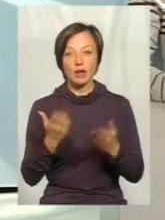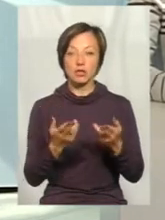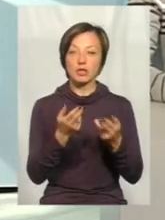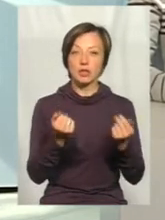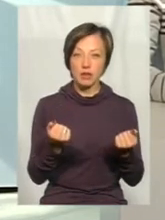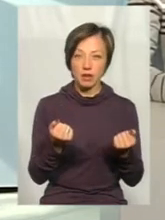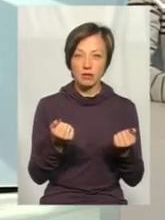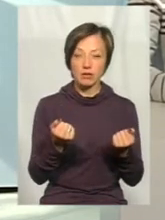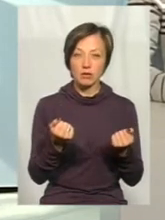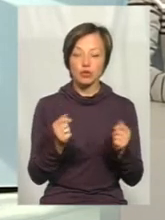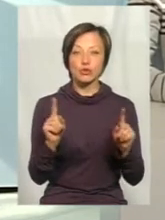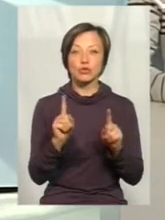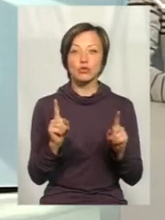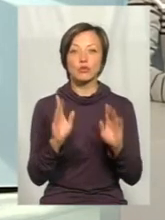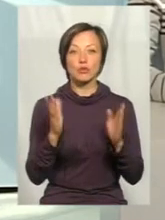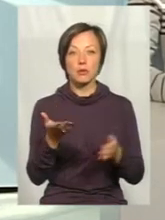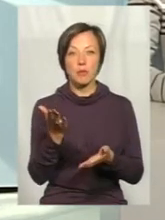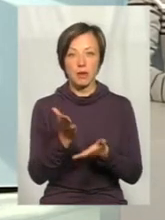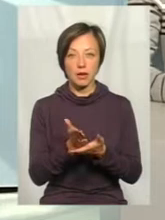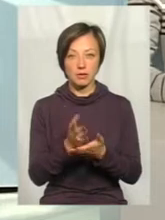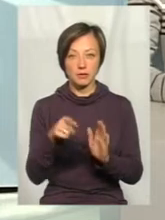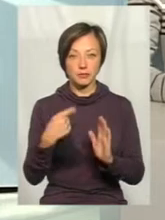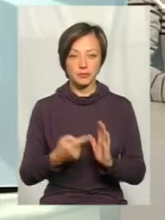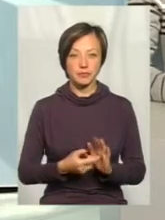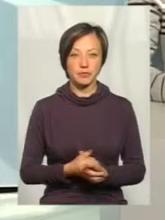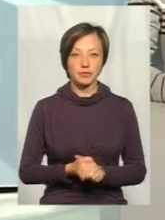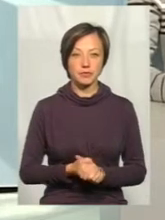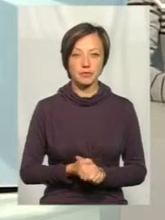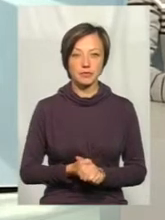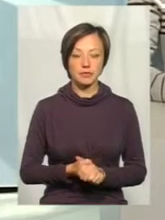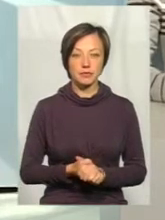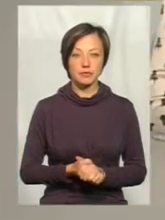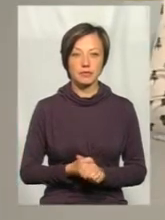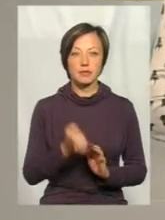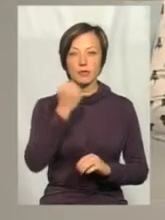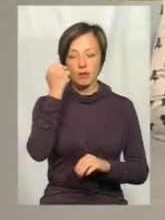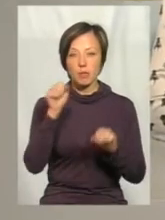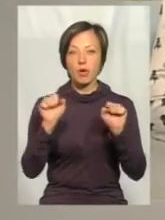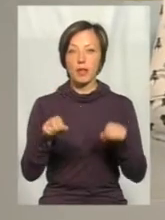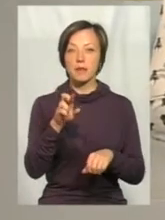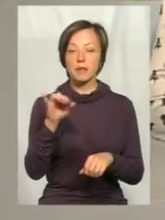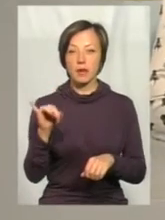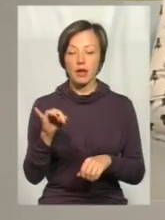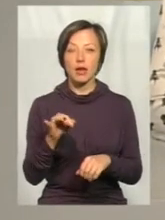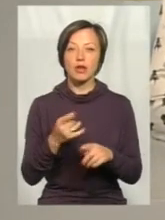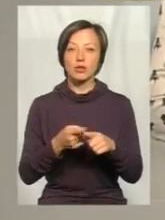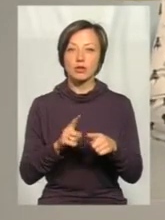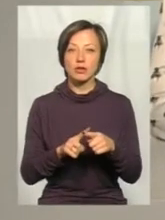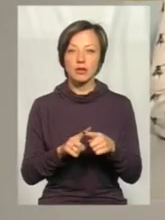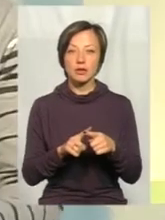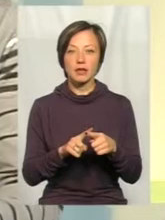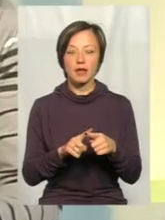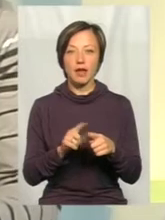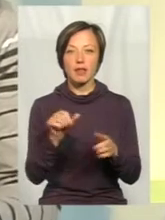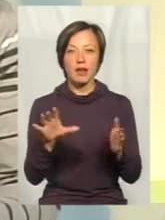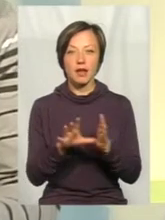так, то що ми з цього будемо мати? Все, дякую вам. Могли би, ну, взагалі, ось була така складна модель комунікації,